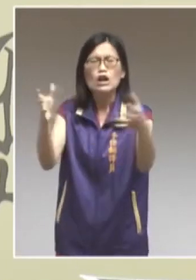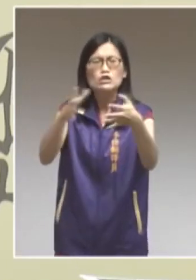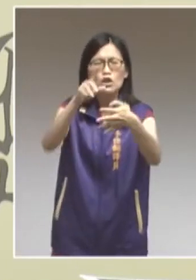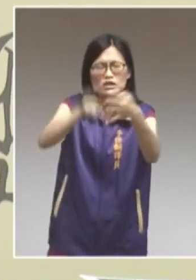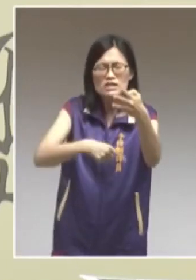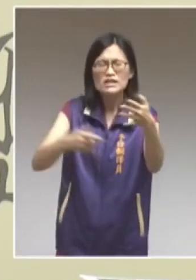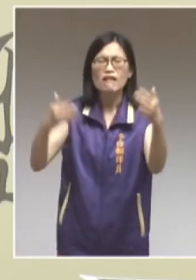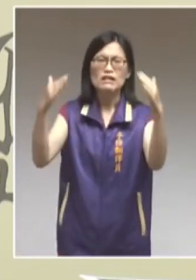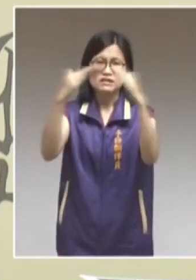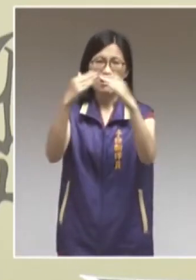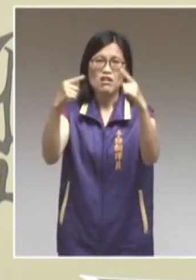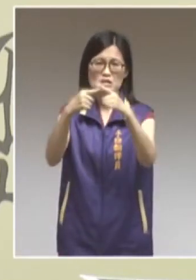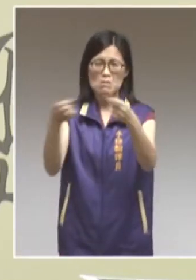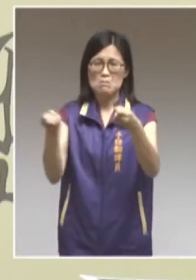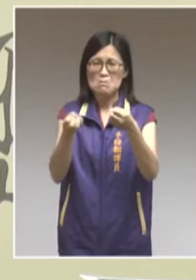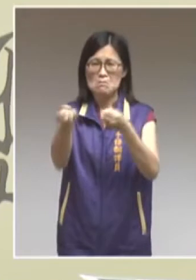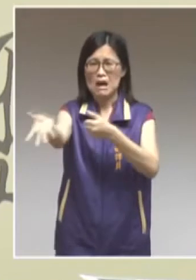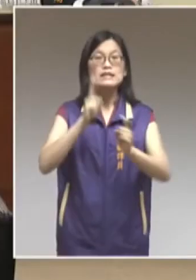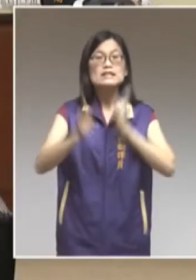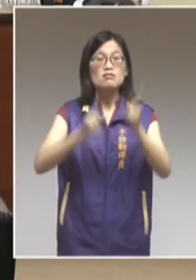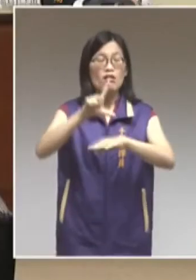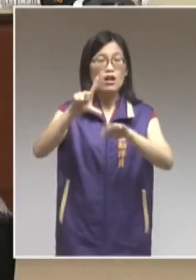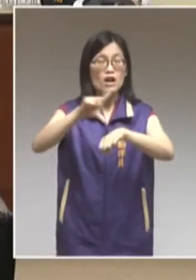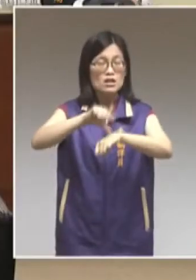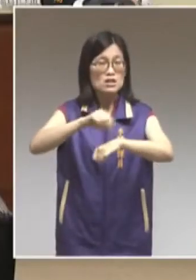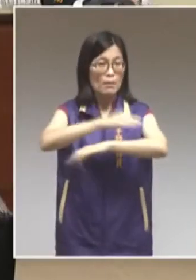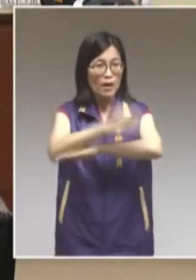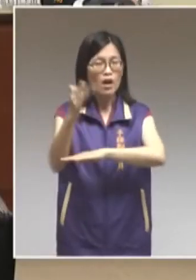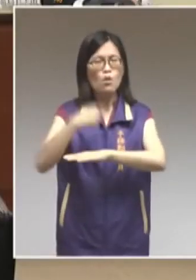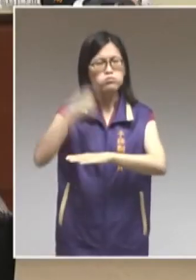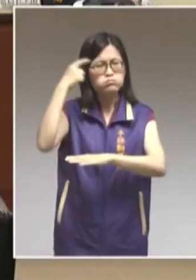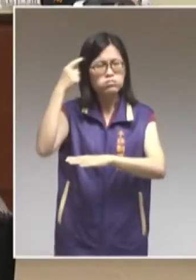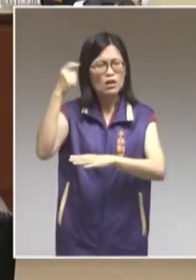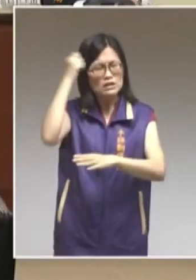等一下潘基正会跟大家来做一个详细的说明 请问一下，那个案